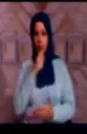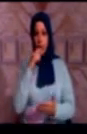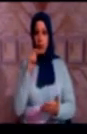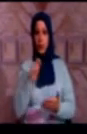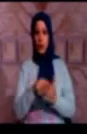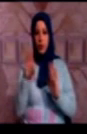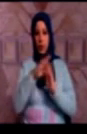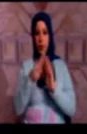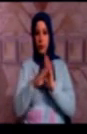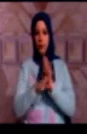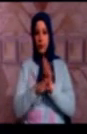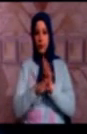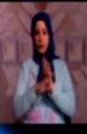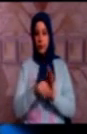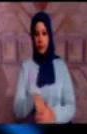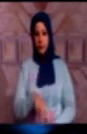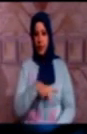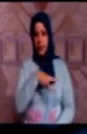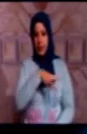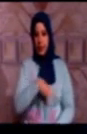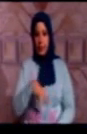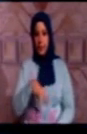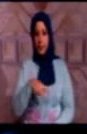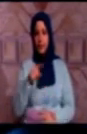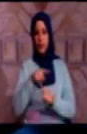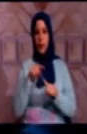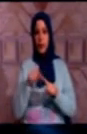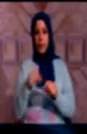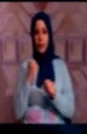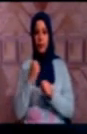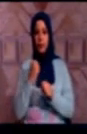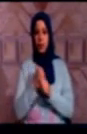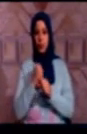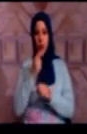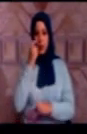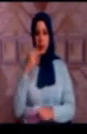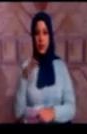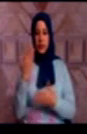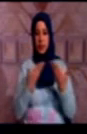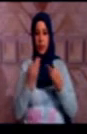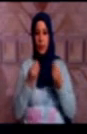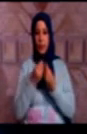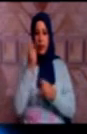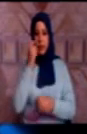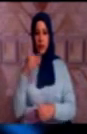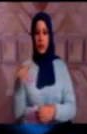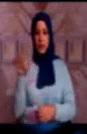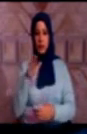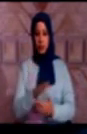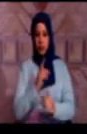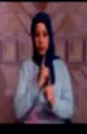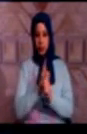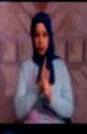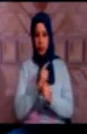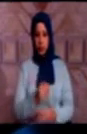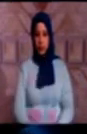حوالي 80% من الموظفين دولة ما بيتعملوش طبعا مع الجمهور ممكن يشتغلوا من عن